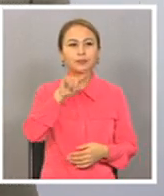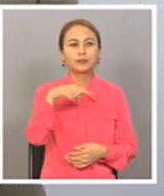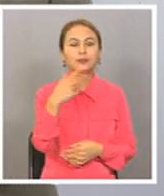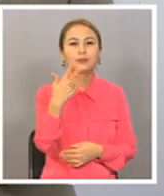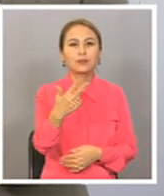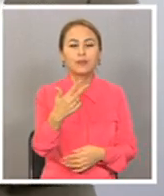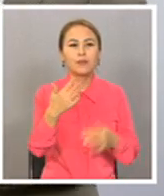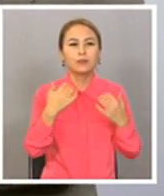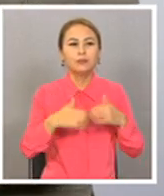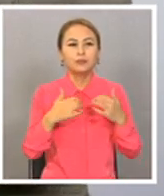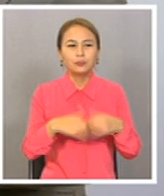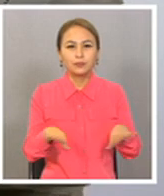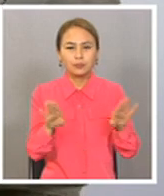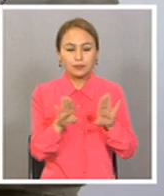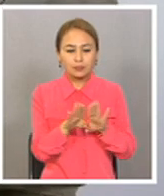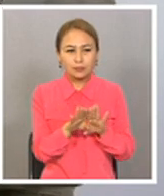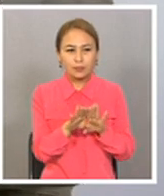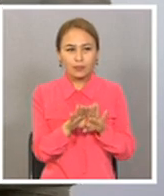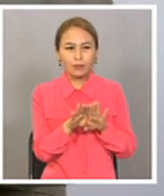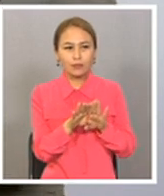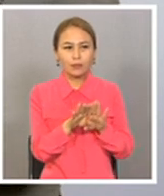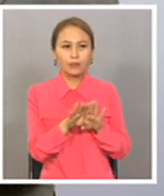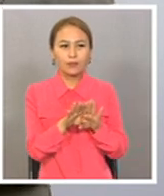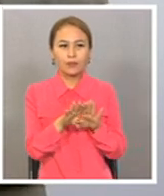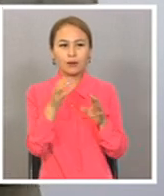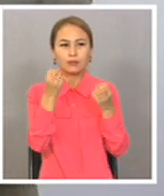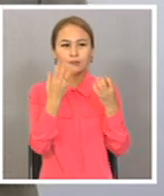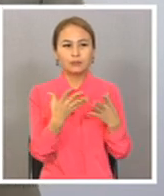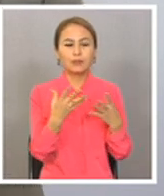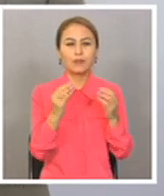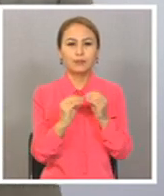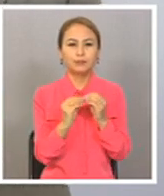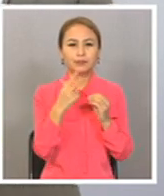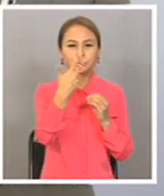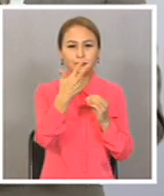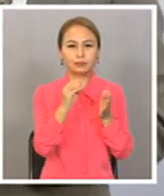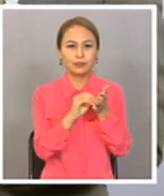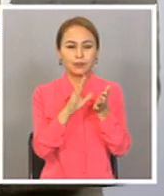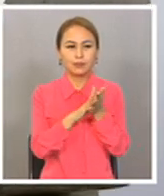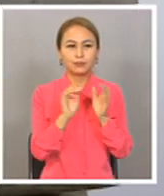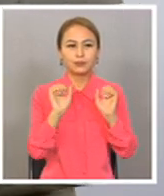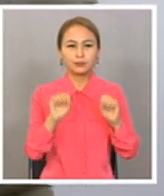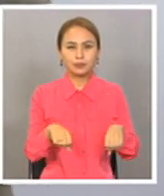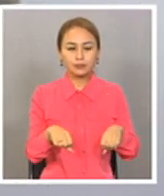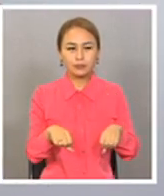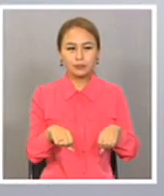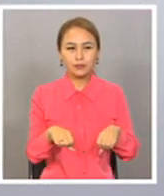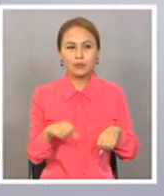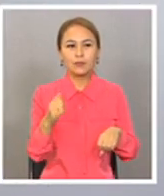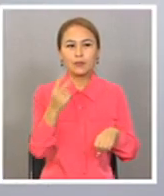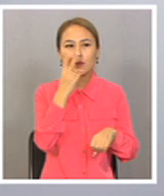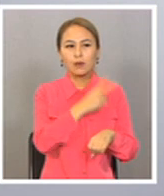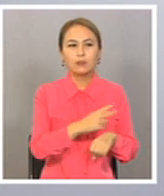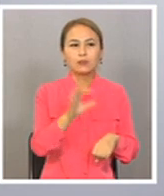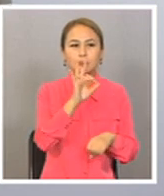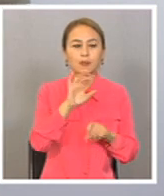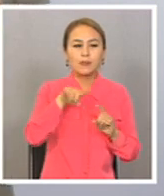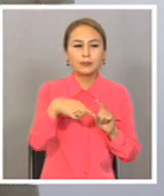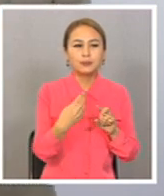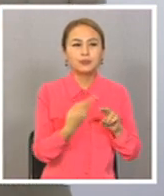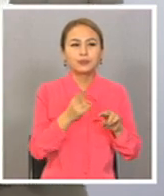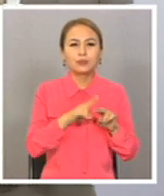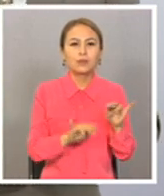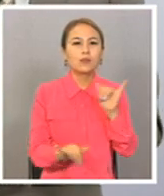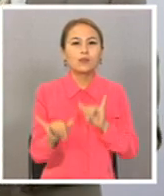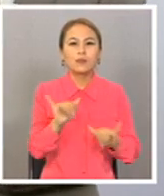ондық бөлшекті көріп тұрмыз. Оны жай бөлшекпен 10'dan 3 деп жазуға болады. Ал енді 0 бүтініміз қайда кетті